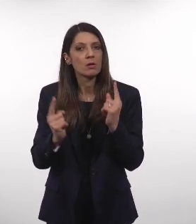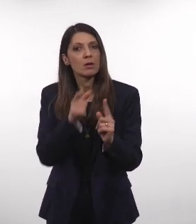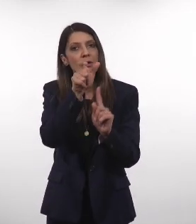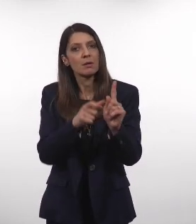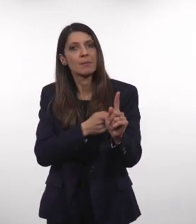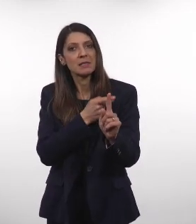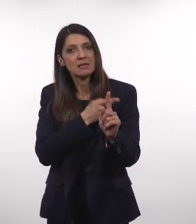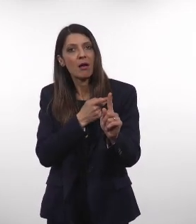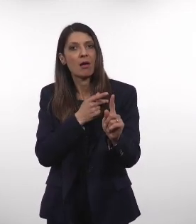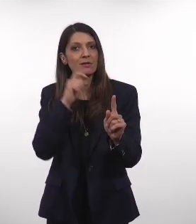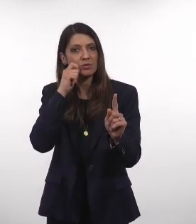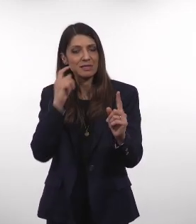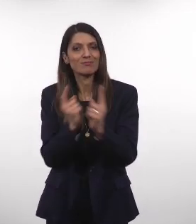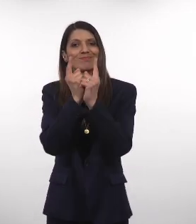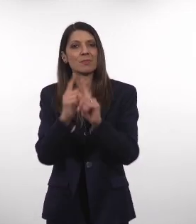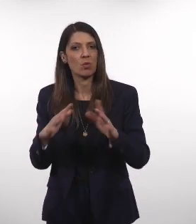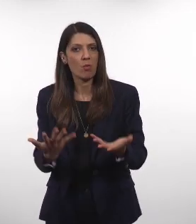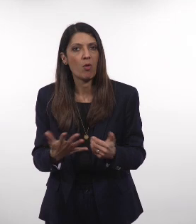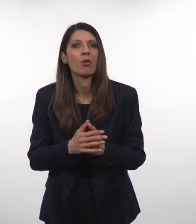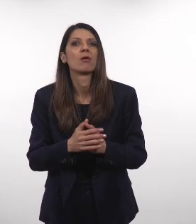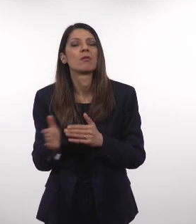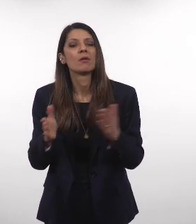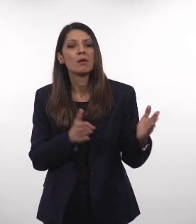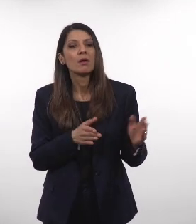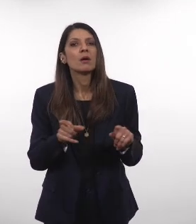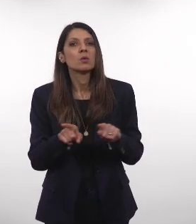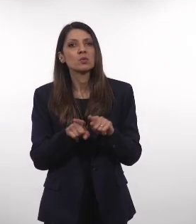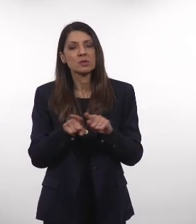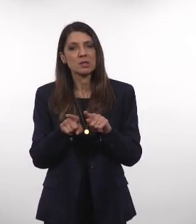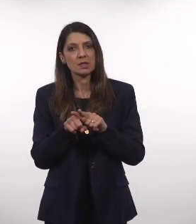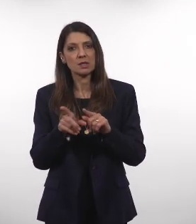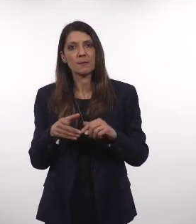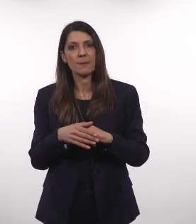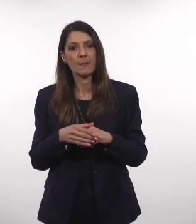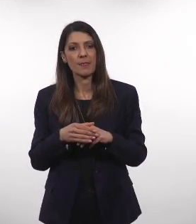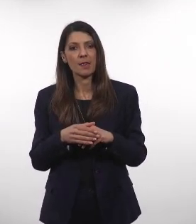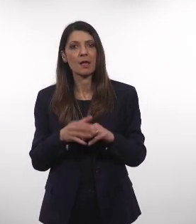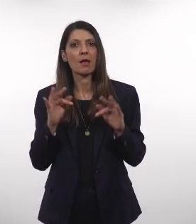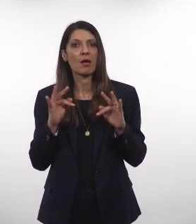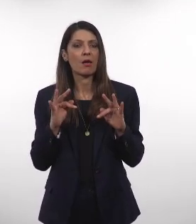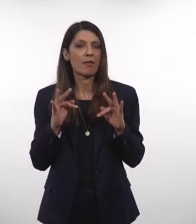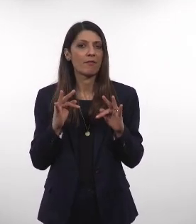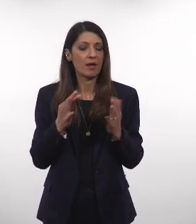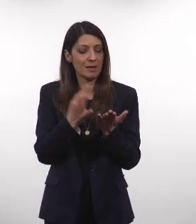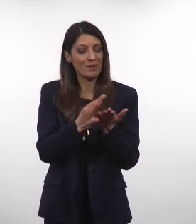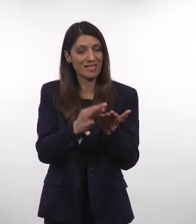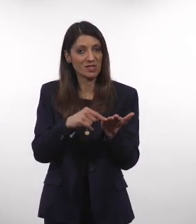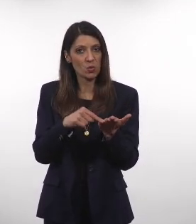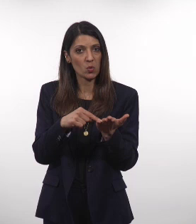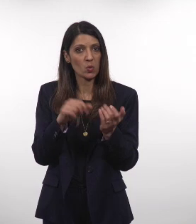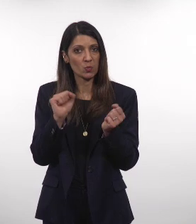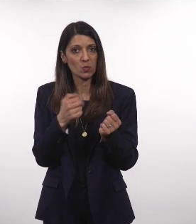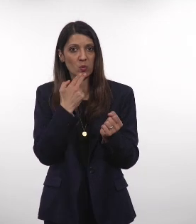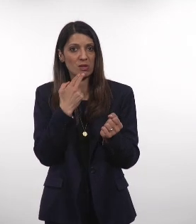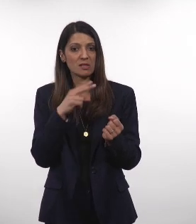consultation dentaire. Et puis vous avez aussi sur ce qui existe en termes d'application, il y a donc